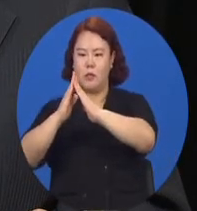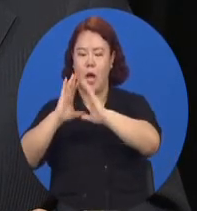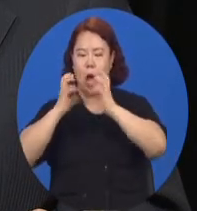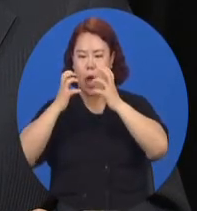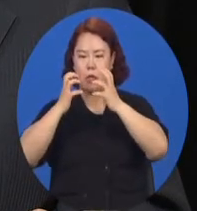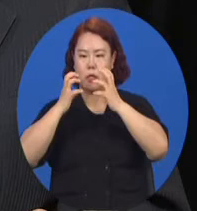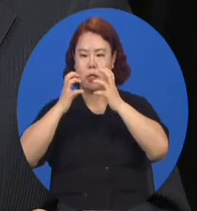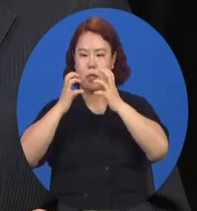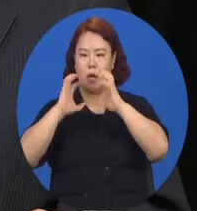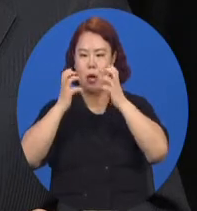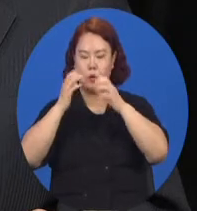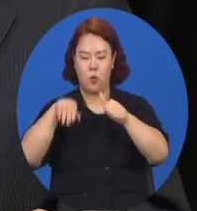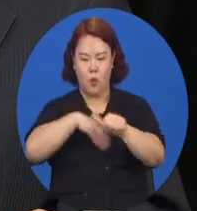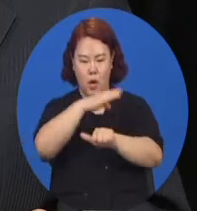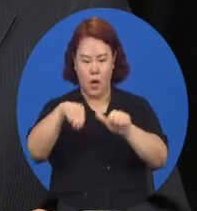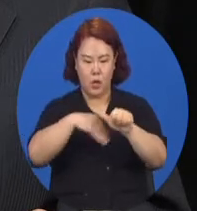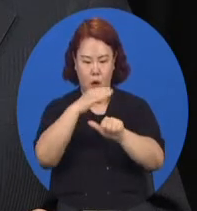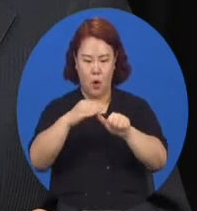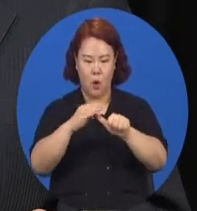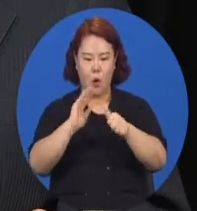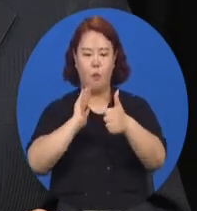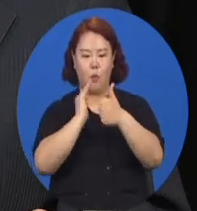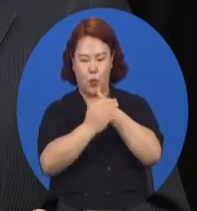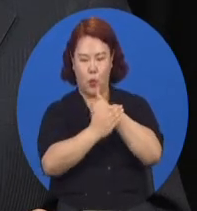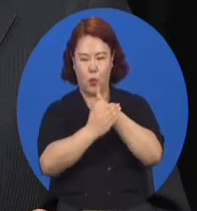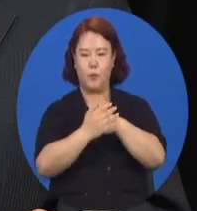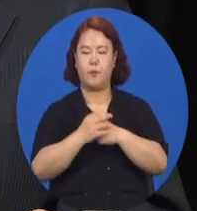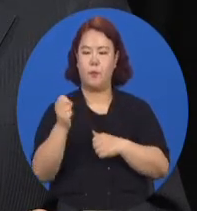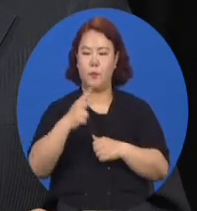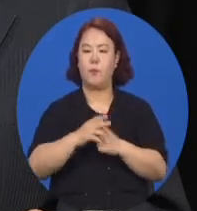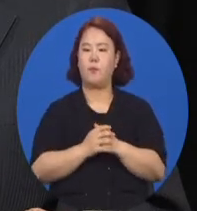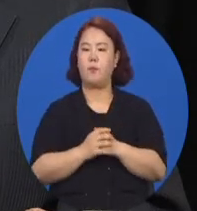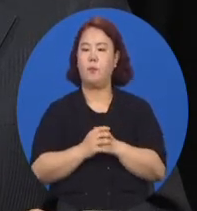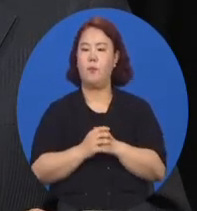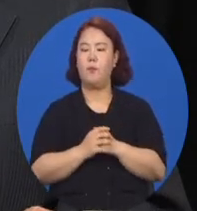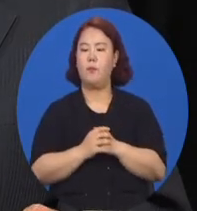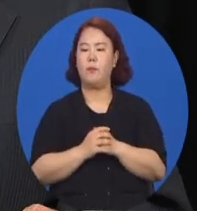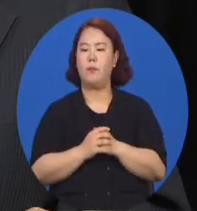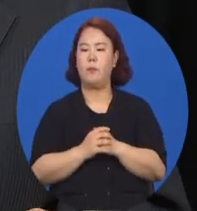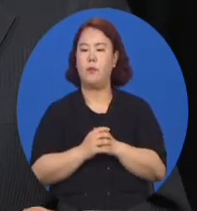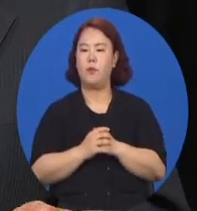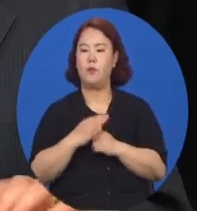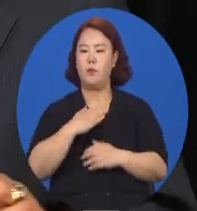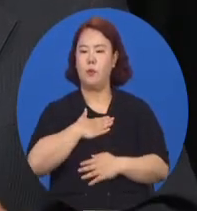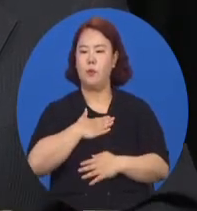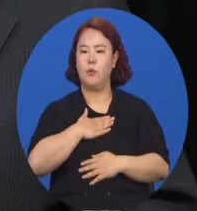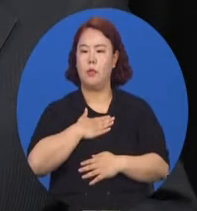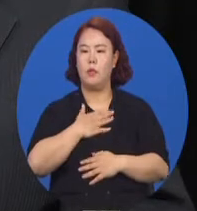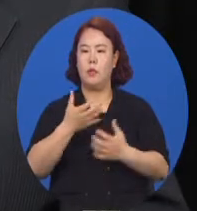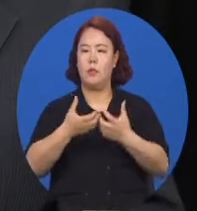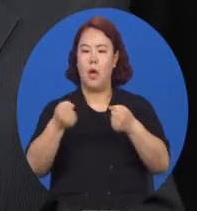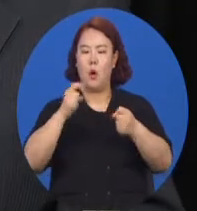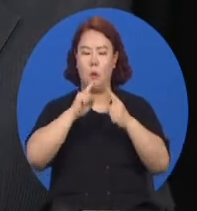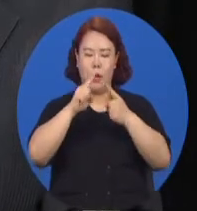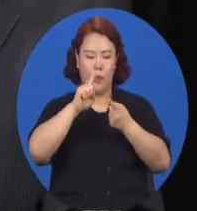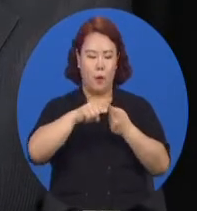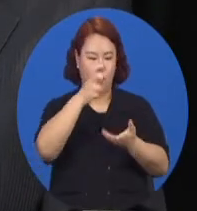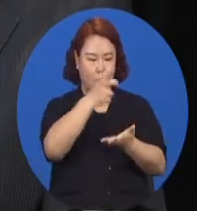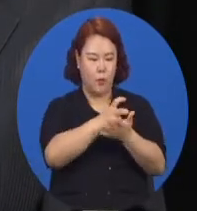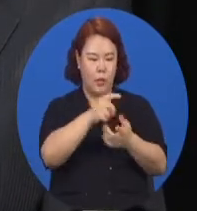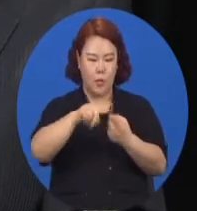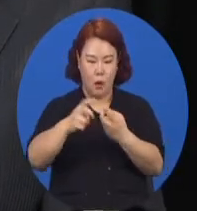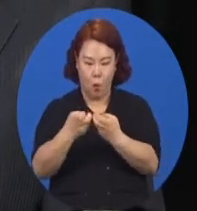아이들 그 환경권을 보장해 주는 것이고요. 그다음에 그 저희가 따로 이제 아까도 말한 법과 제도의 정비